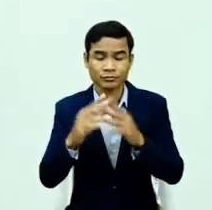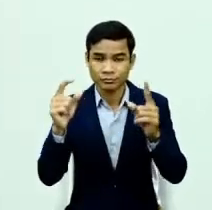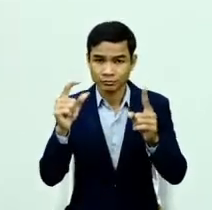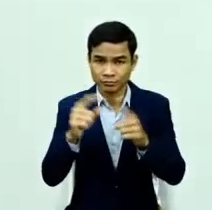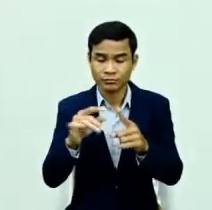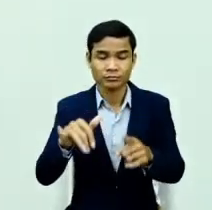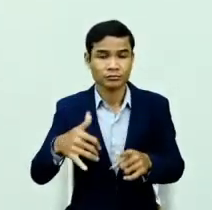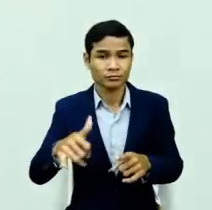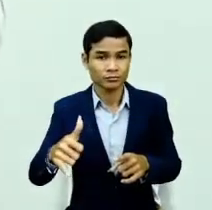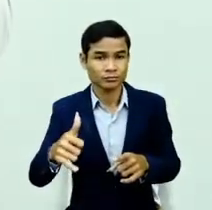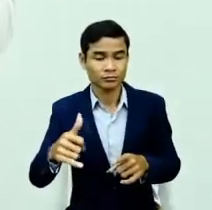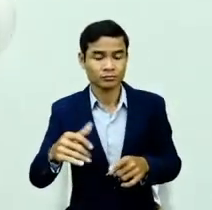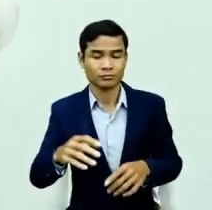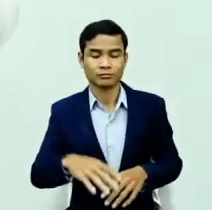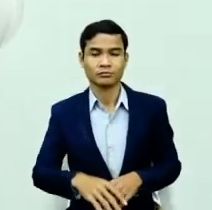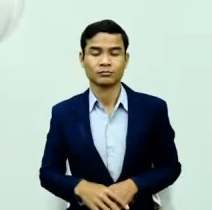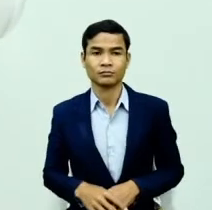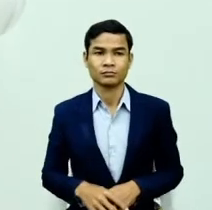tê